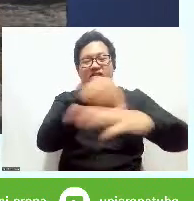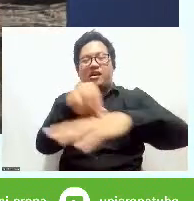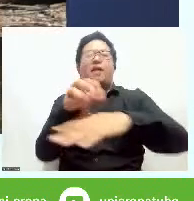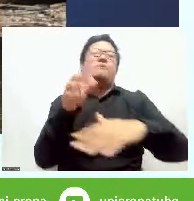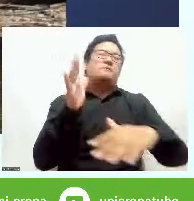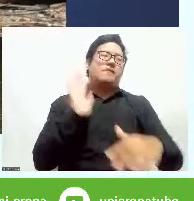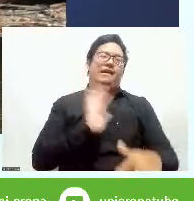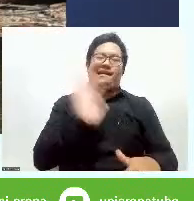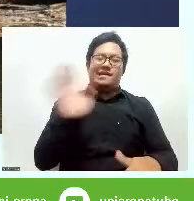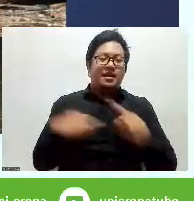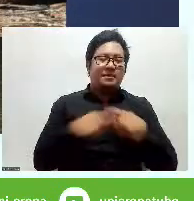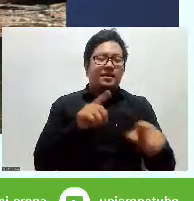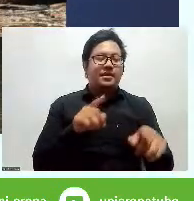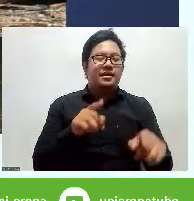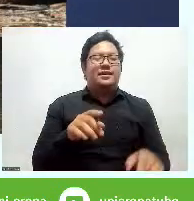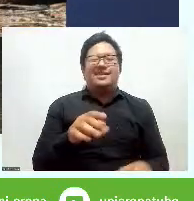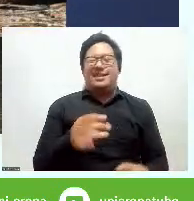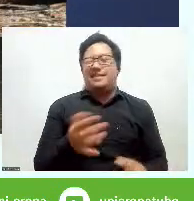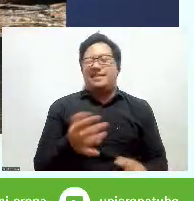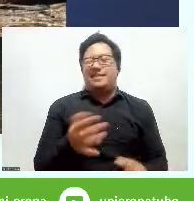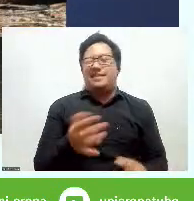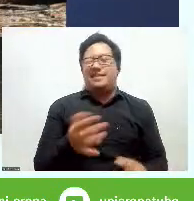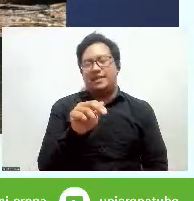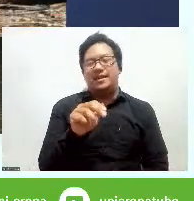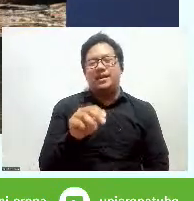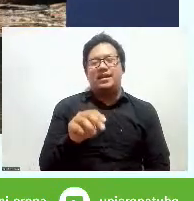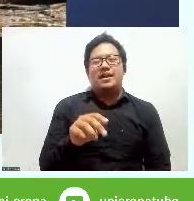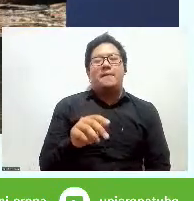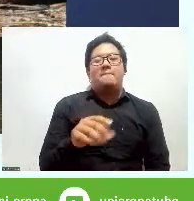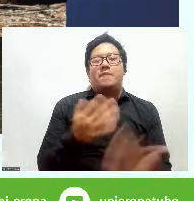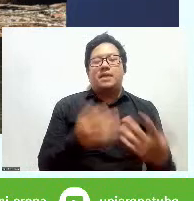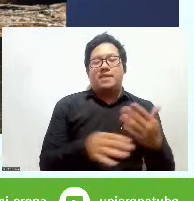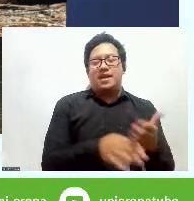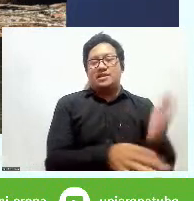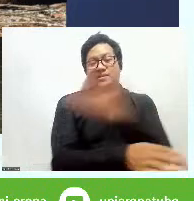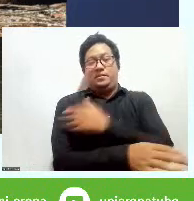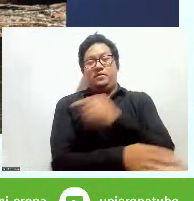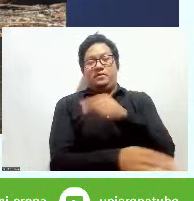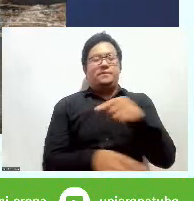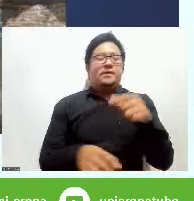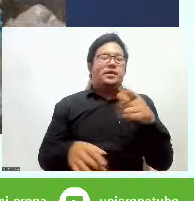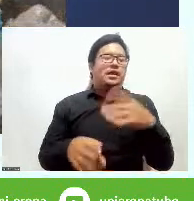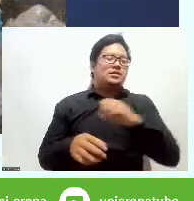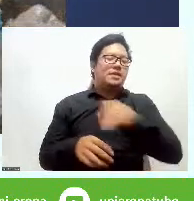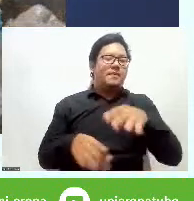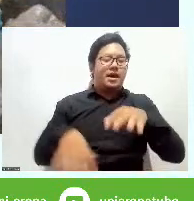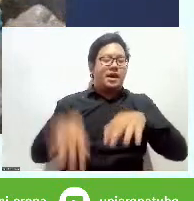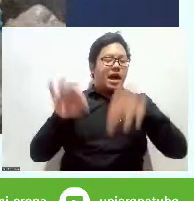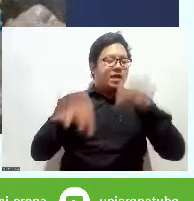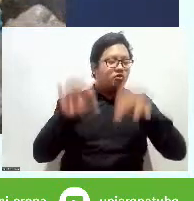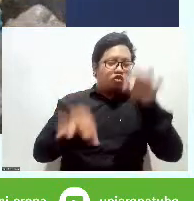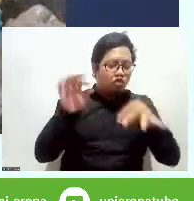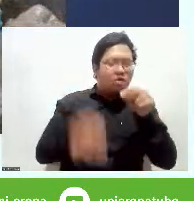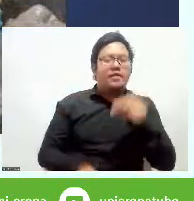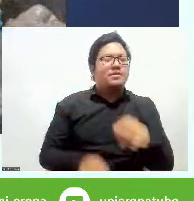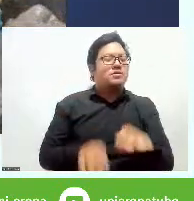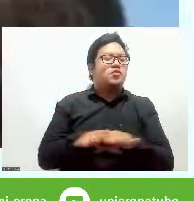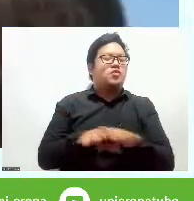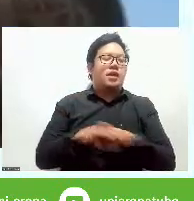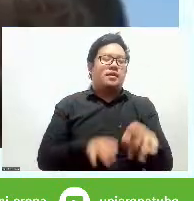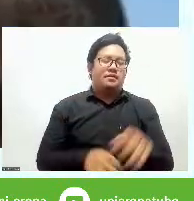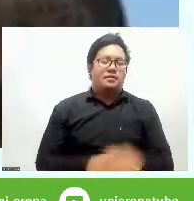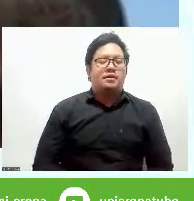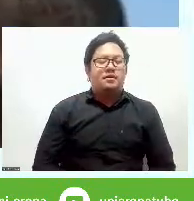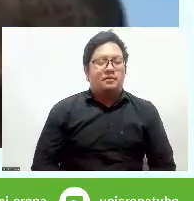wes manajemennya sebelum mereka sampai dititik lahir Band baik-baik nah ini buat kita semuanya mungkin